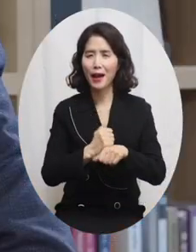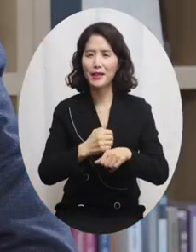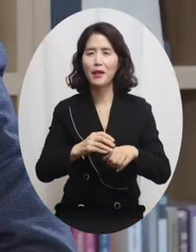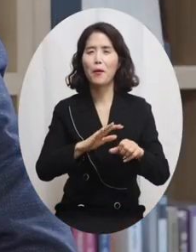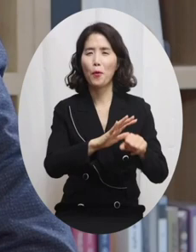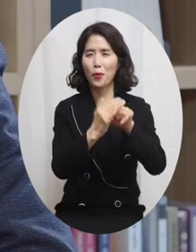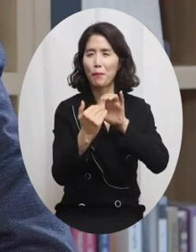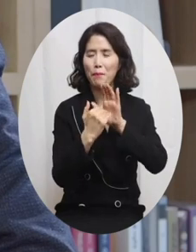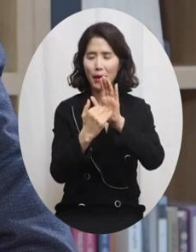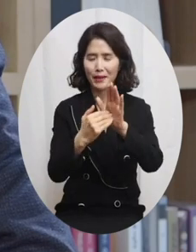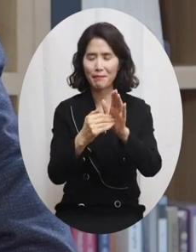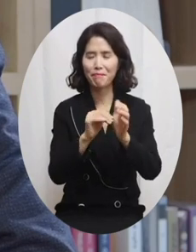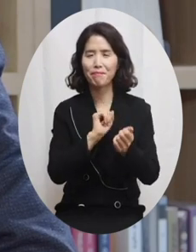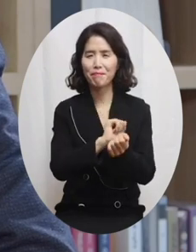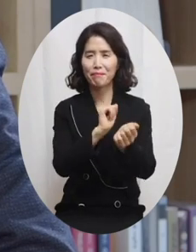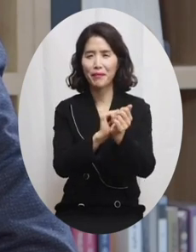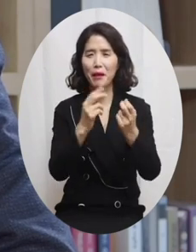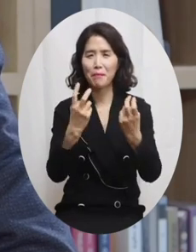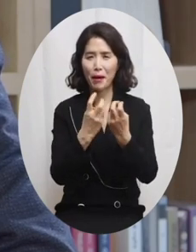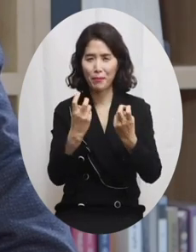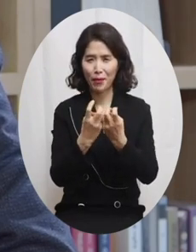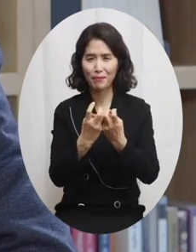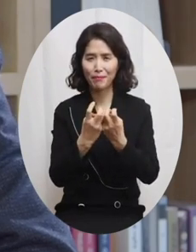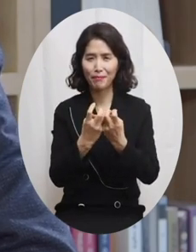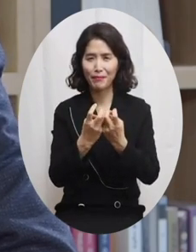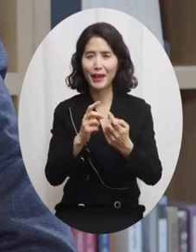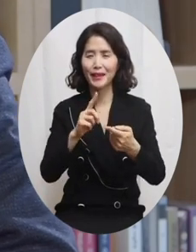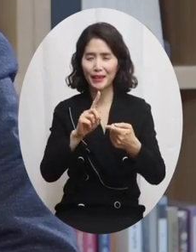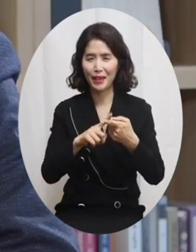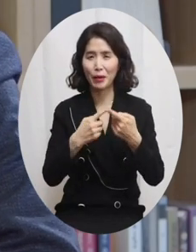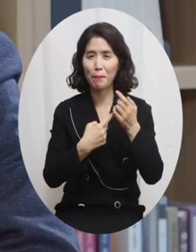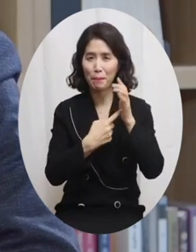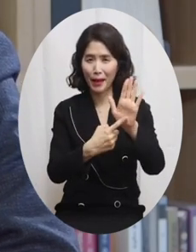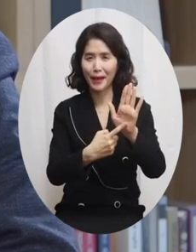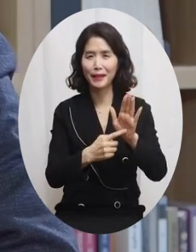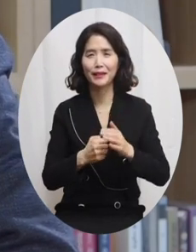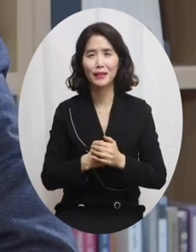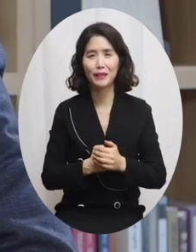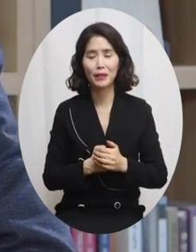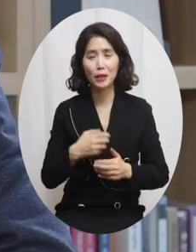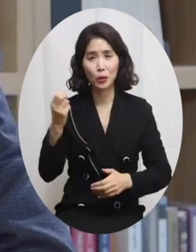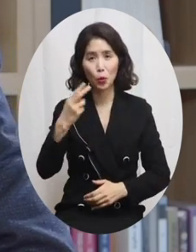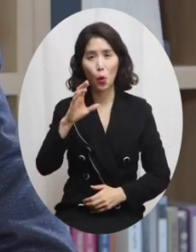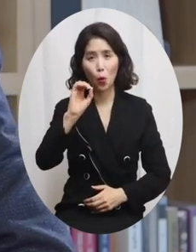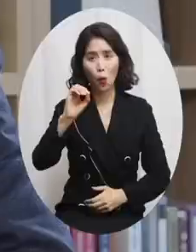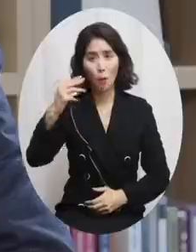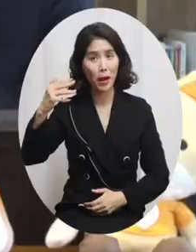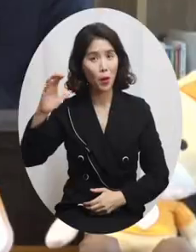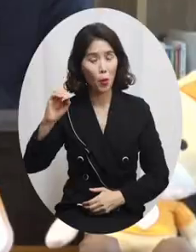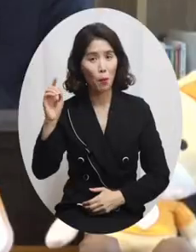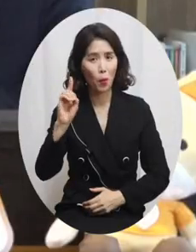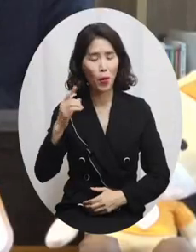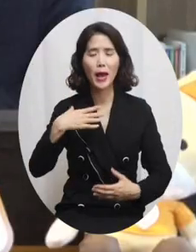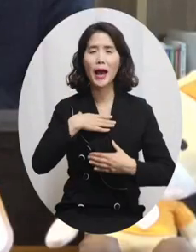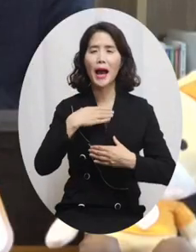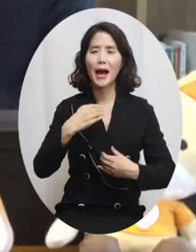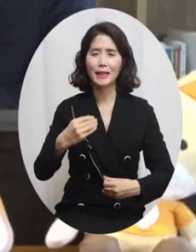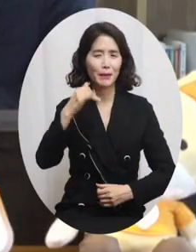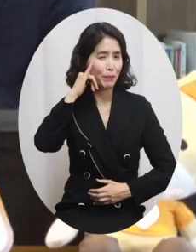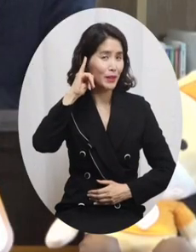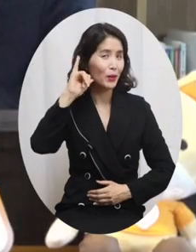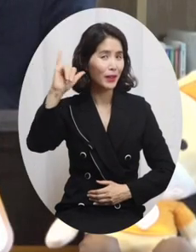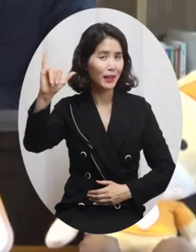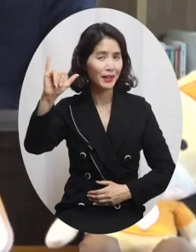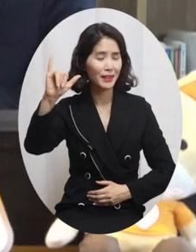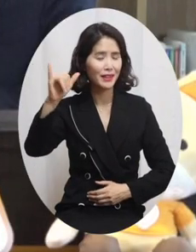됐던 거 그것이 이제 고양시의 드라이브 스루고 그 다음에 또 하나가 080인데 네. 안심콜 서비스 안심콜이죠.